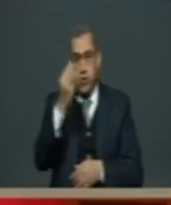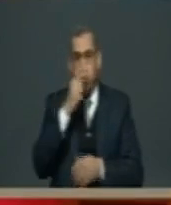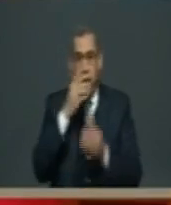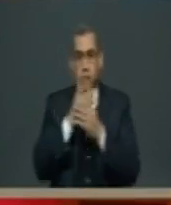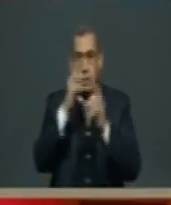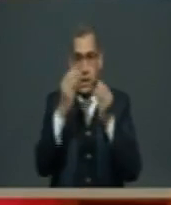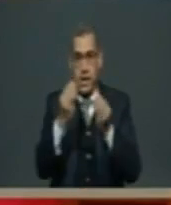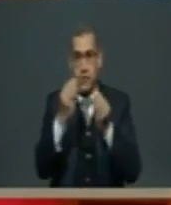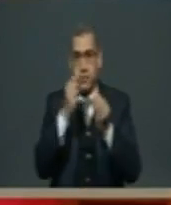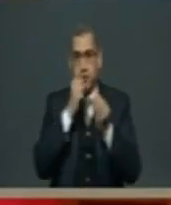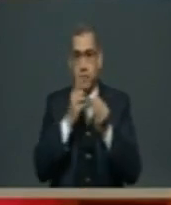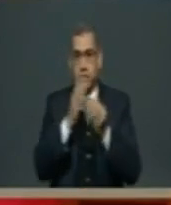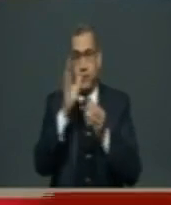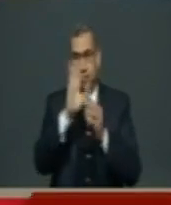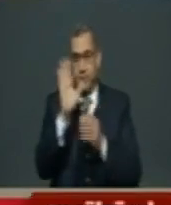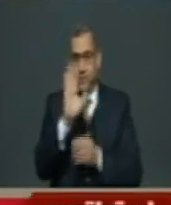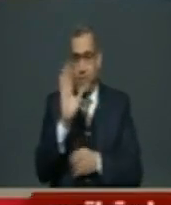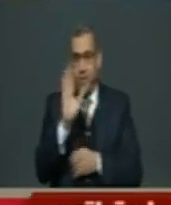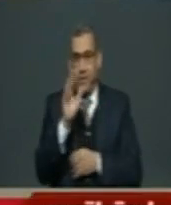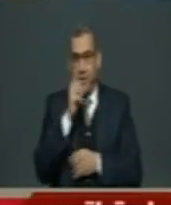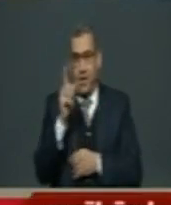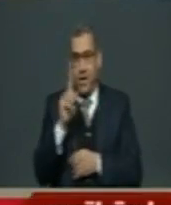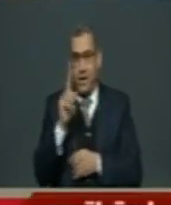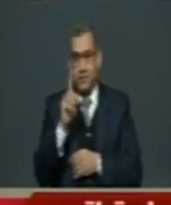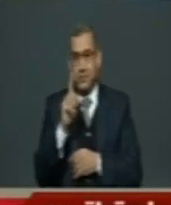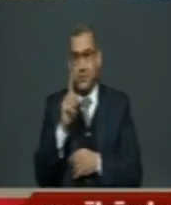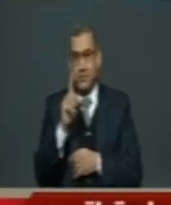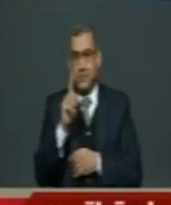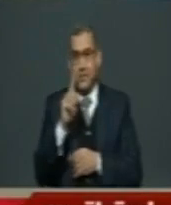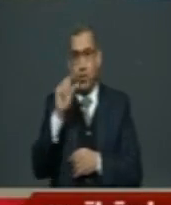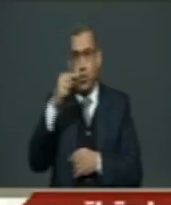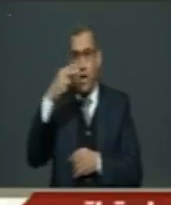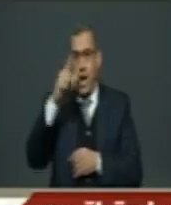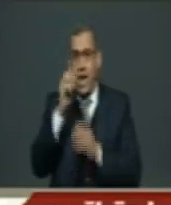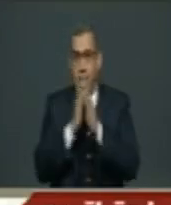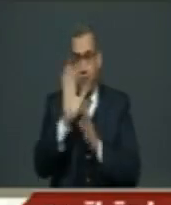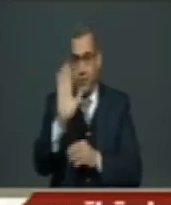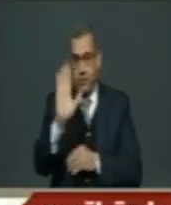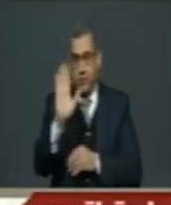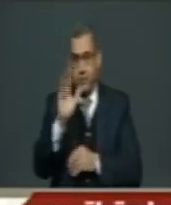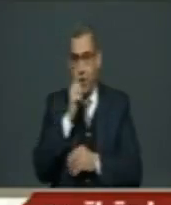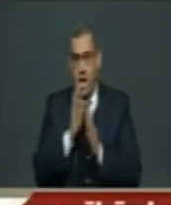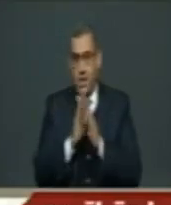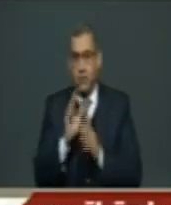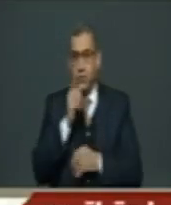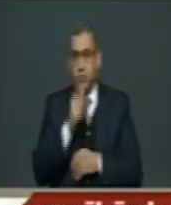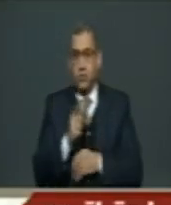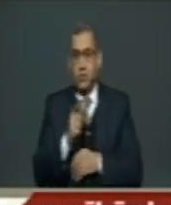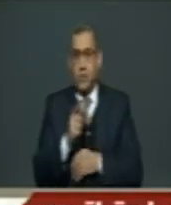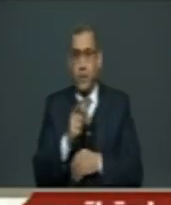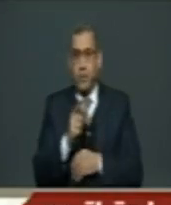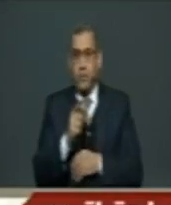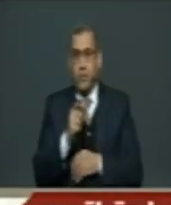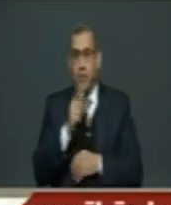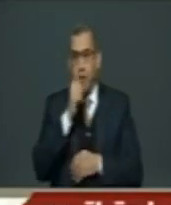لا لا متأسف لا يا دكتور علي مفيش اسف ولا والله متأسف. انا بقول كده مش لحضرتك طبعا، انا